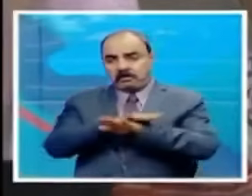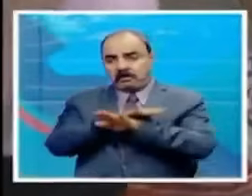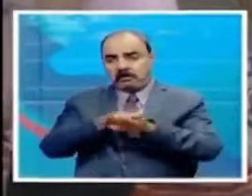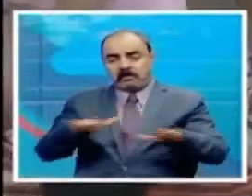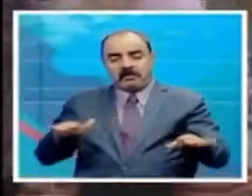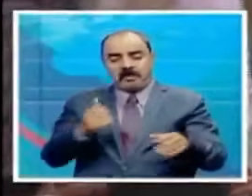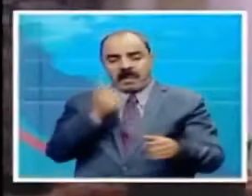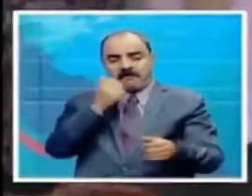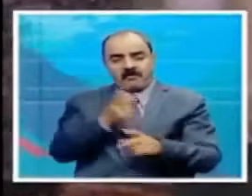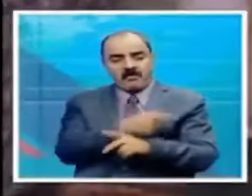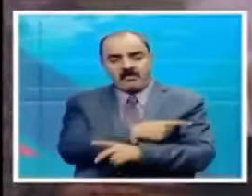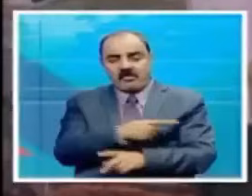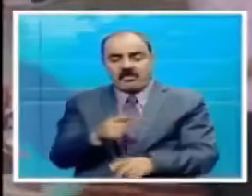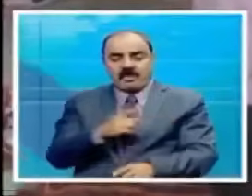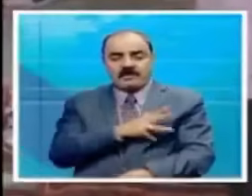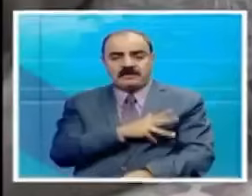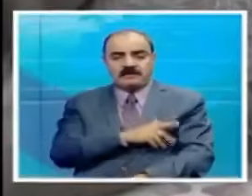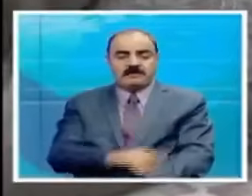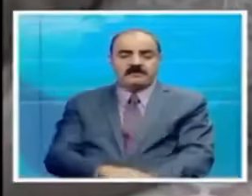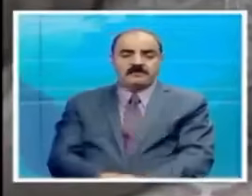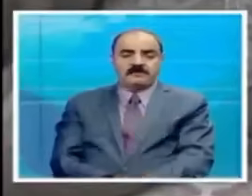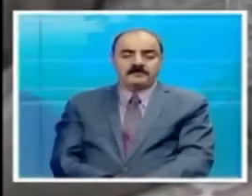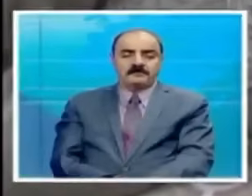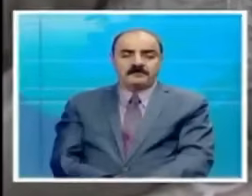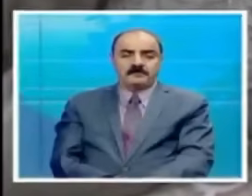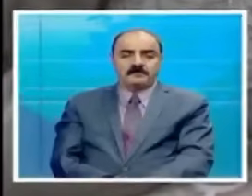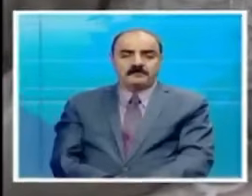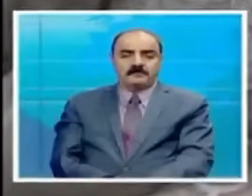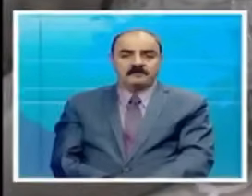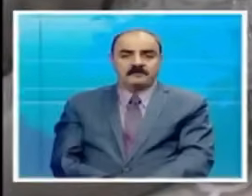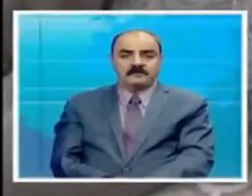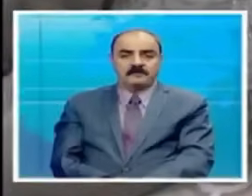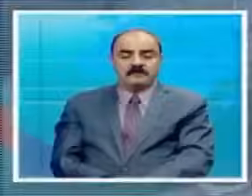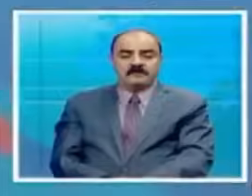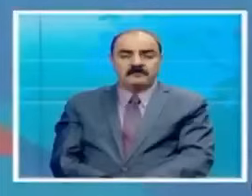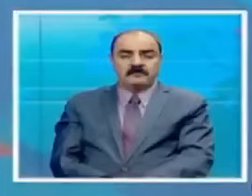بحق أهالي قطاع غزة.